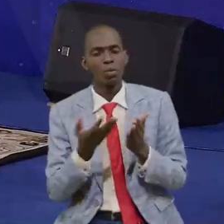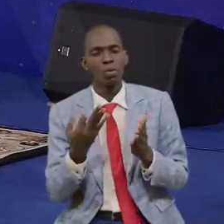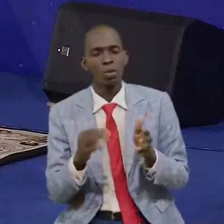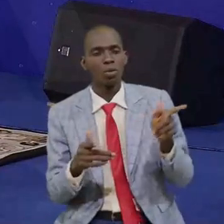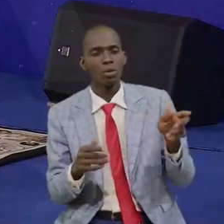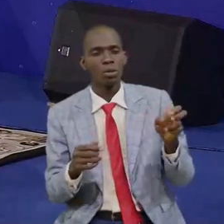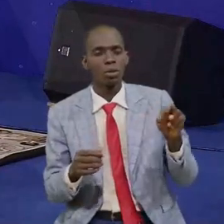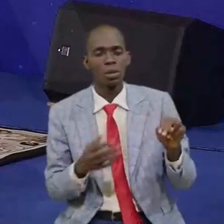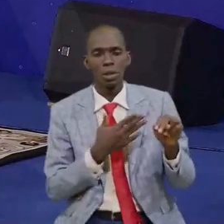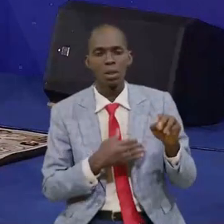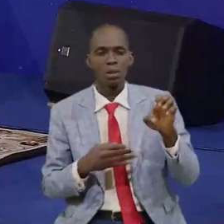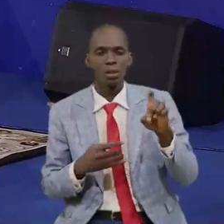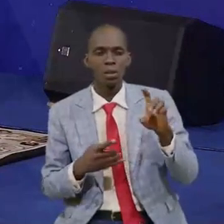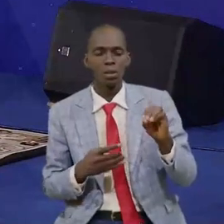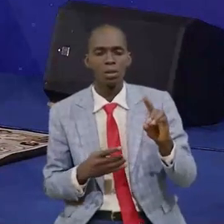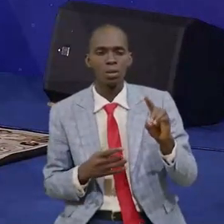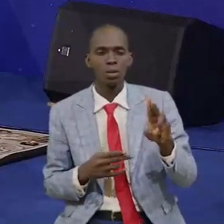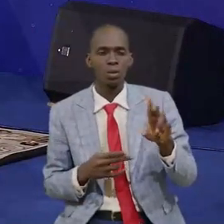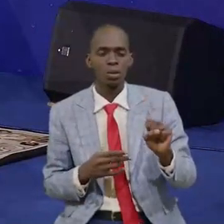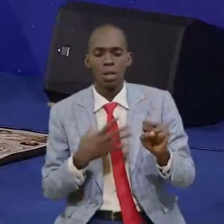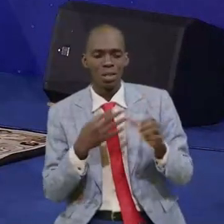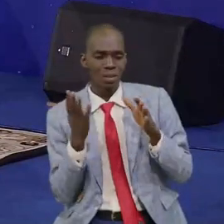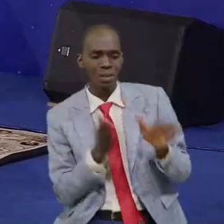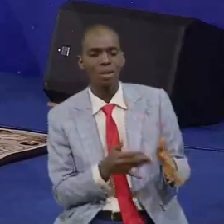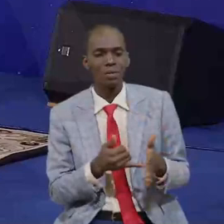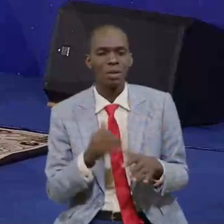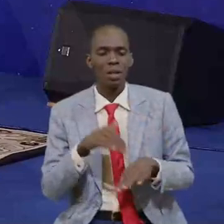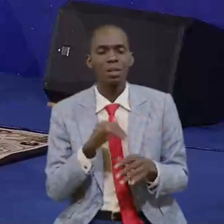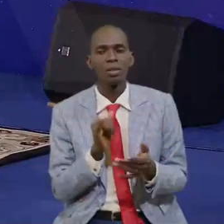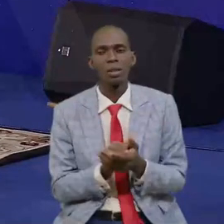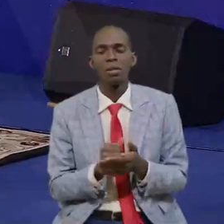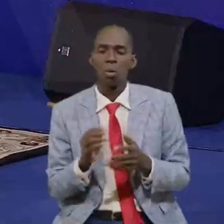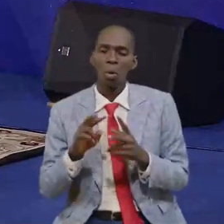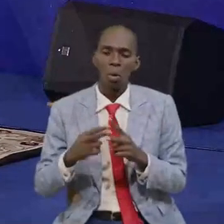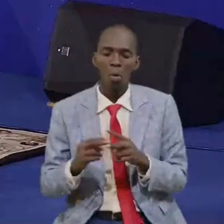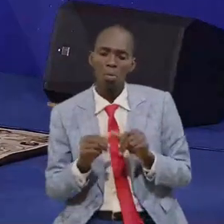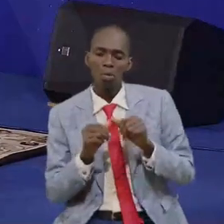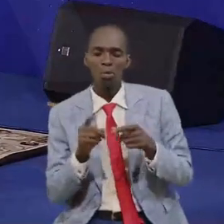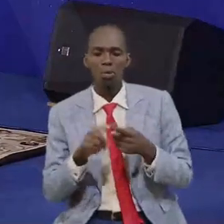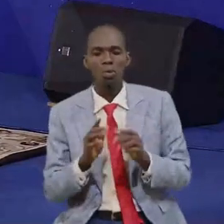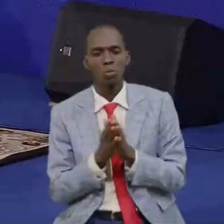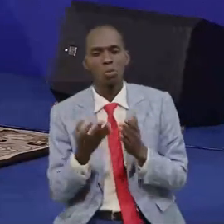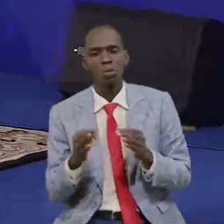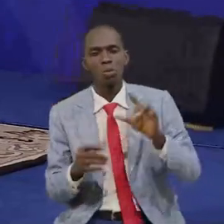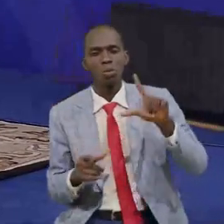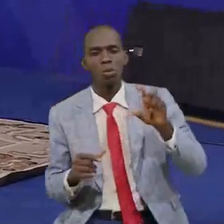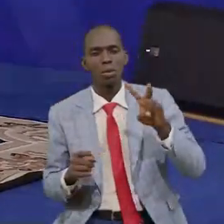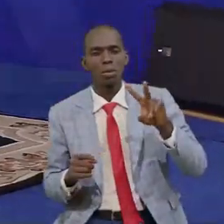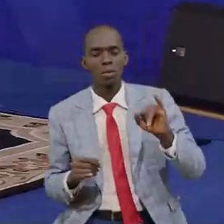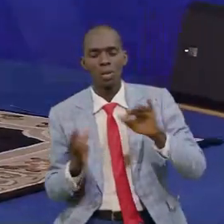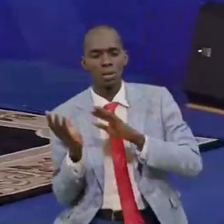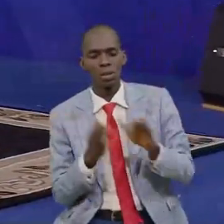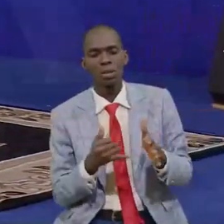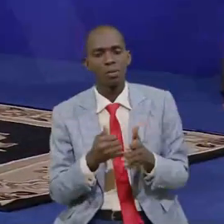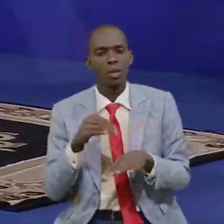Et ils ne continuent pas, ils ne vont pas au-delà. Ils lisent Lévitique, ils ne dépassent pas cela. Quand tu continues à lire, et tu